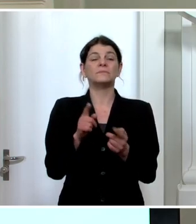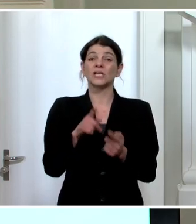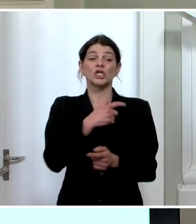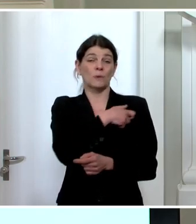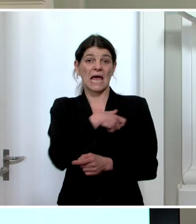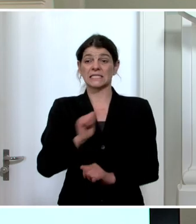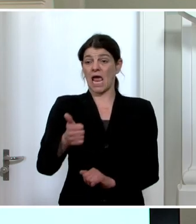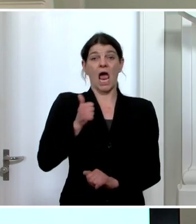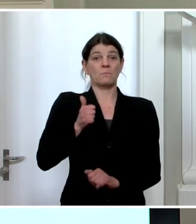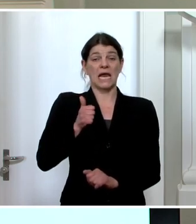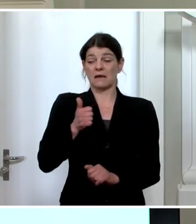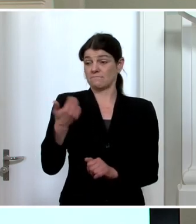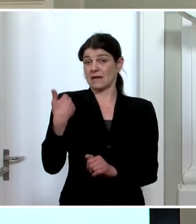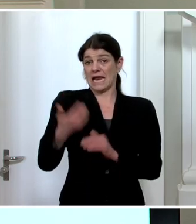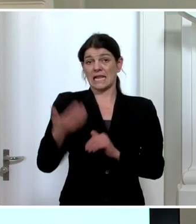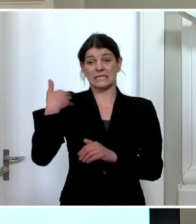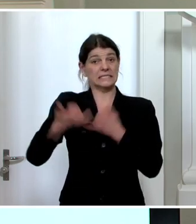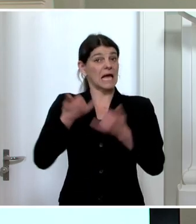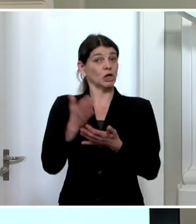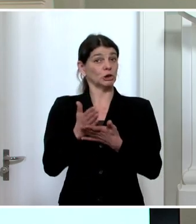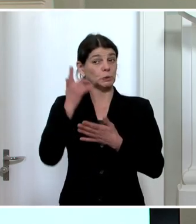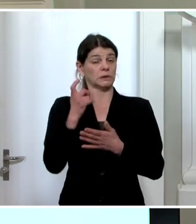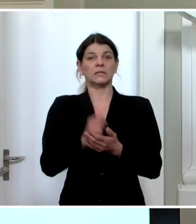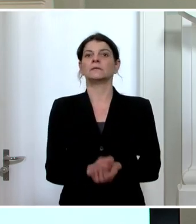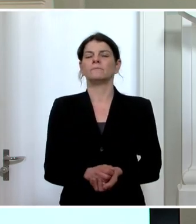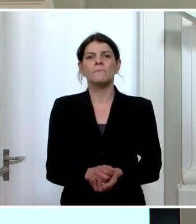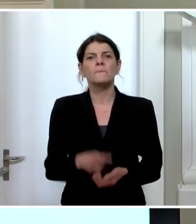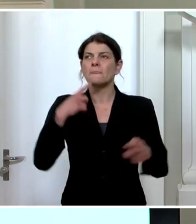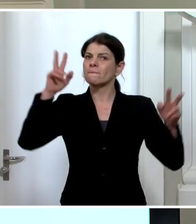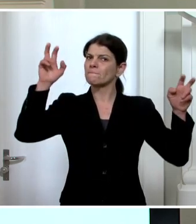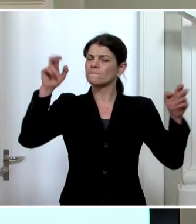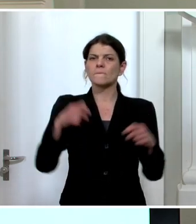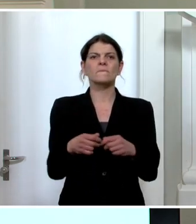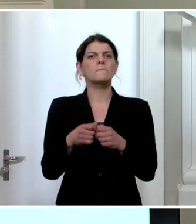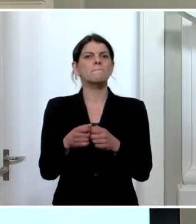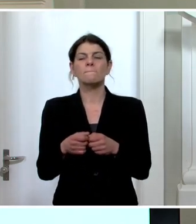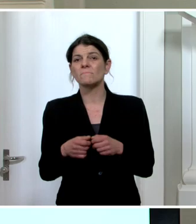Armee Ende letzten Jahres schon ein sogenannter